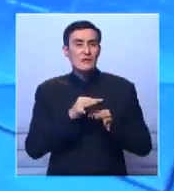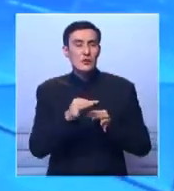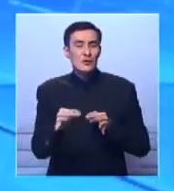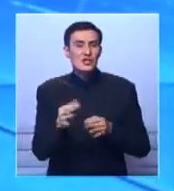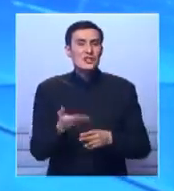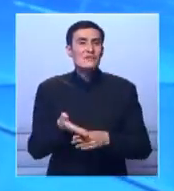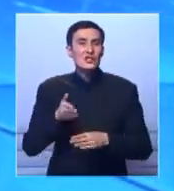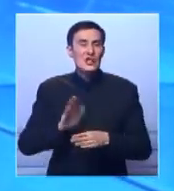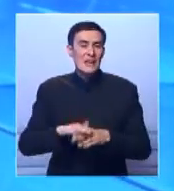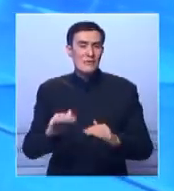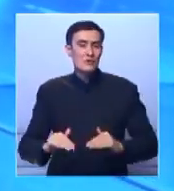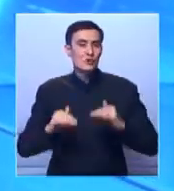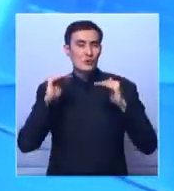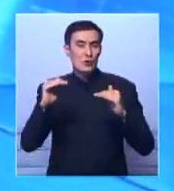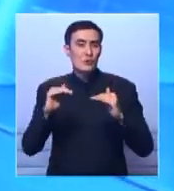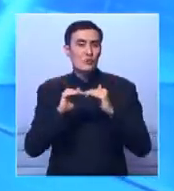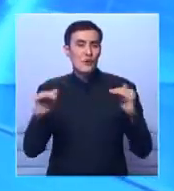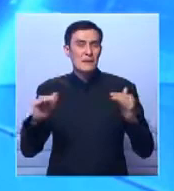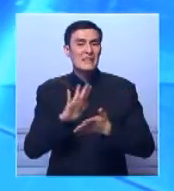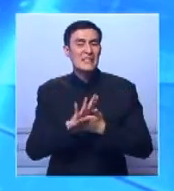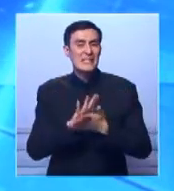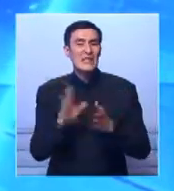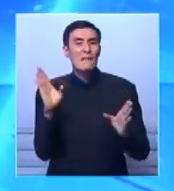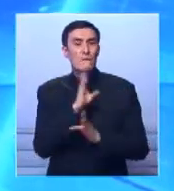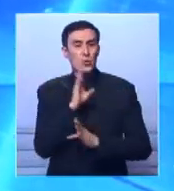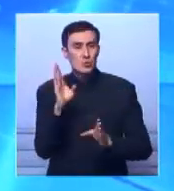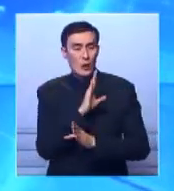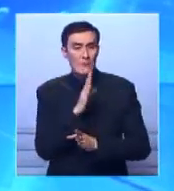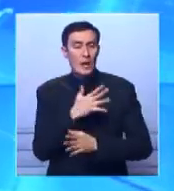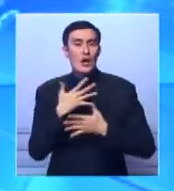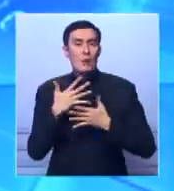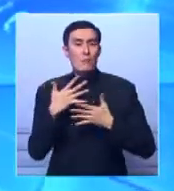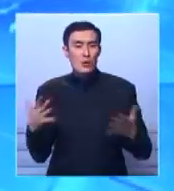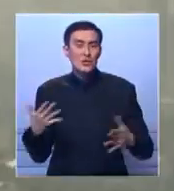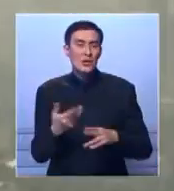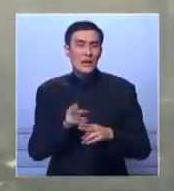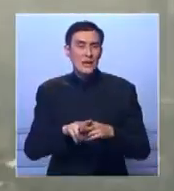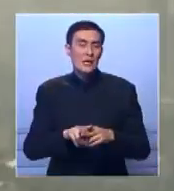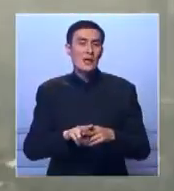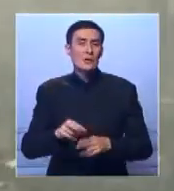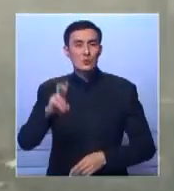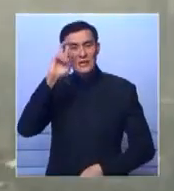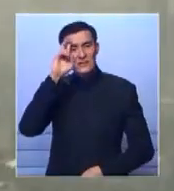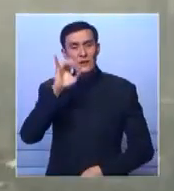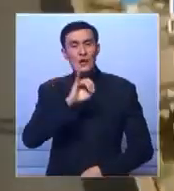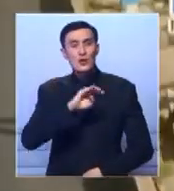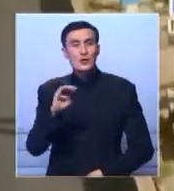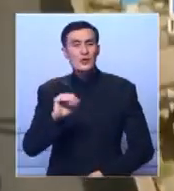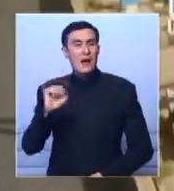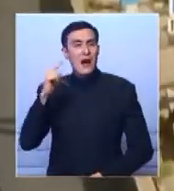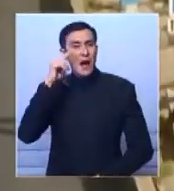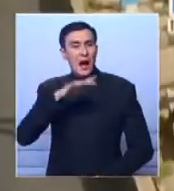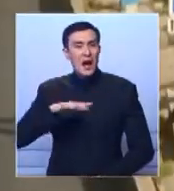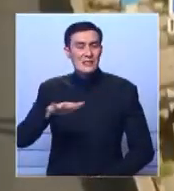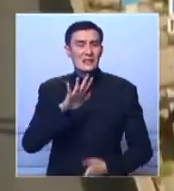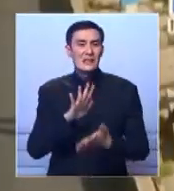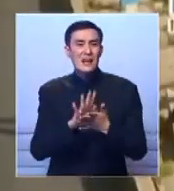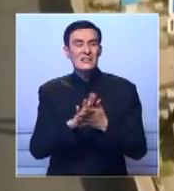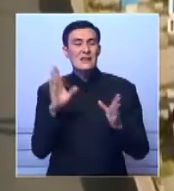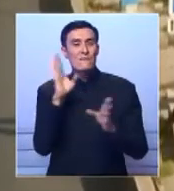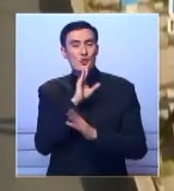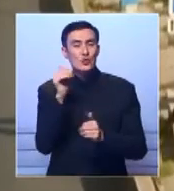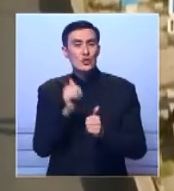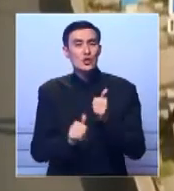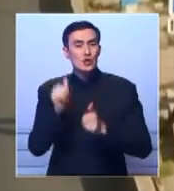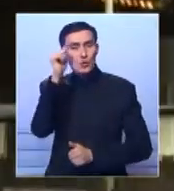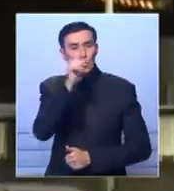с чрезвычайно высоким уровнем загрязнения воздуха. По большей части речь идет о странах Южной Азии. Грязный воздух